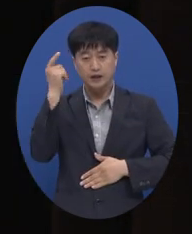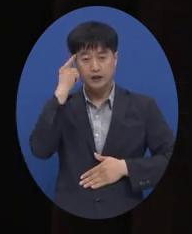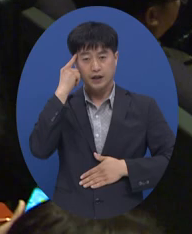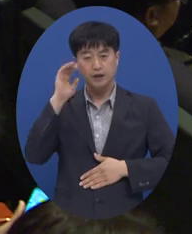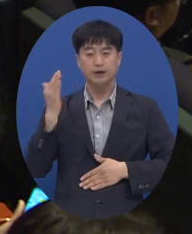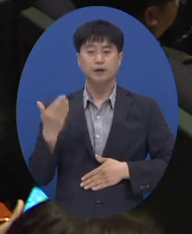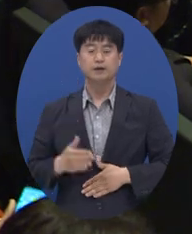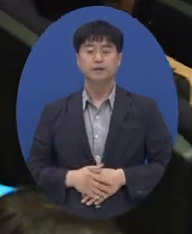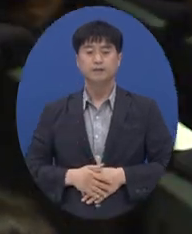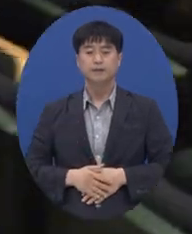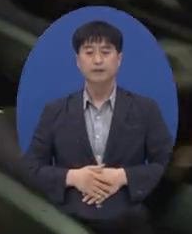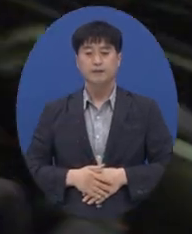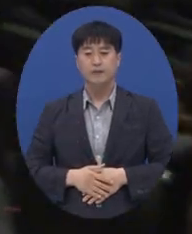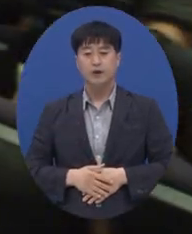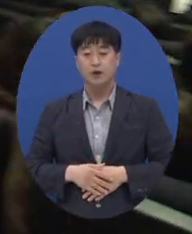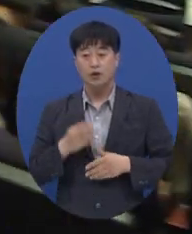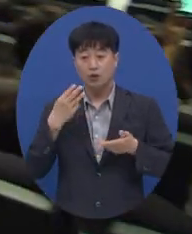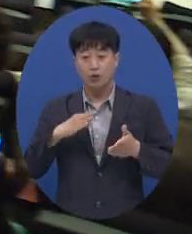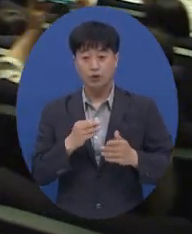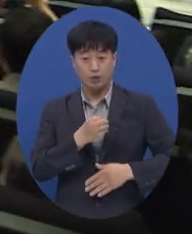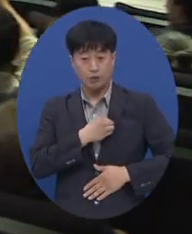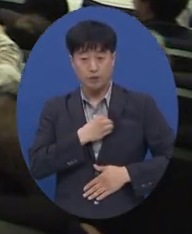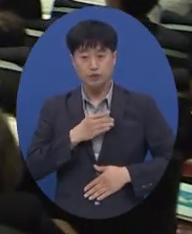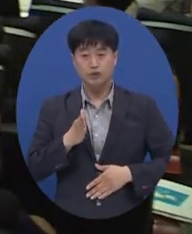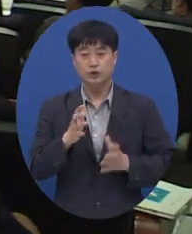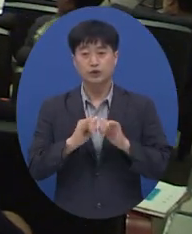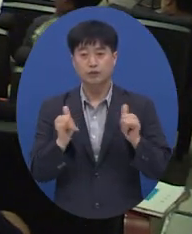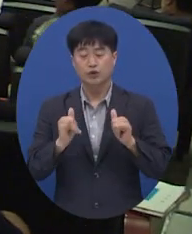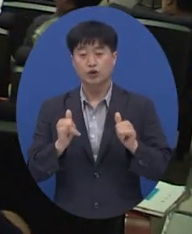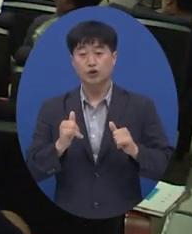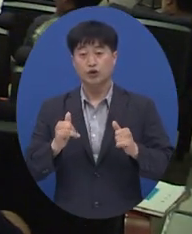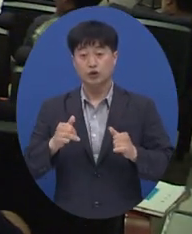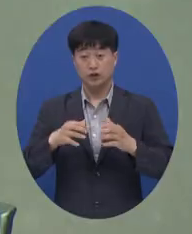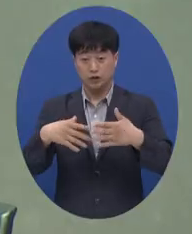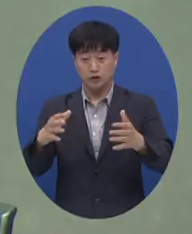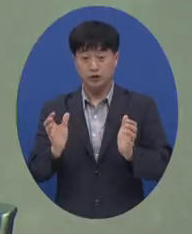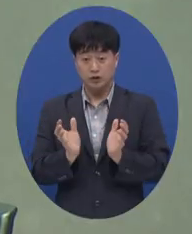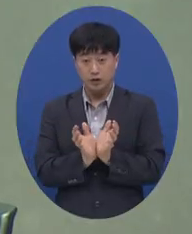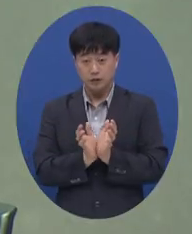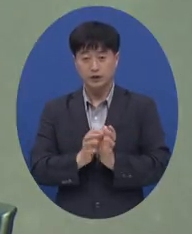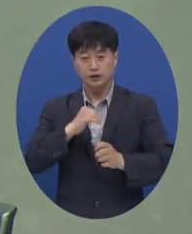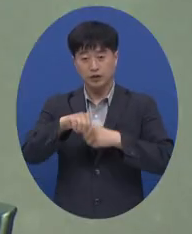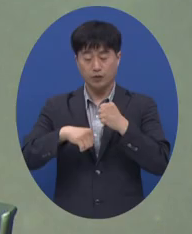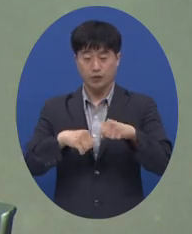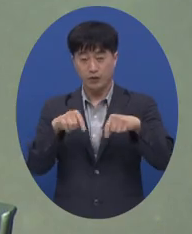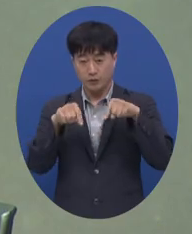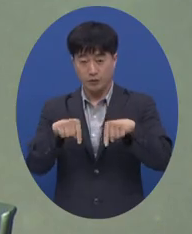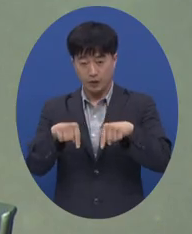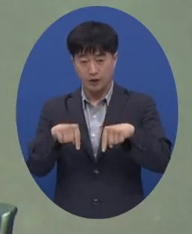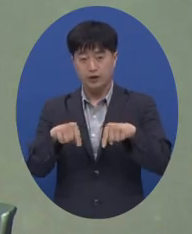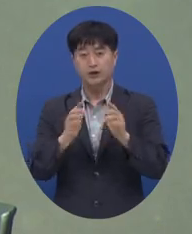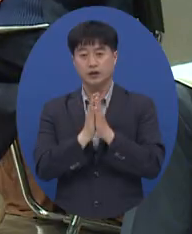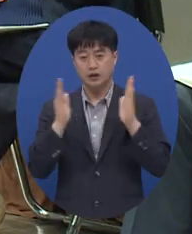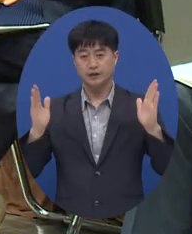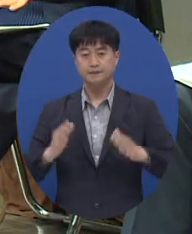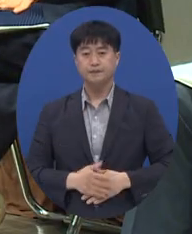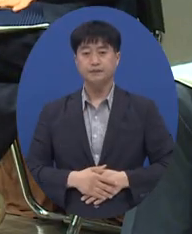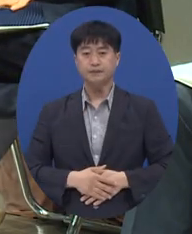생각이 되고요. 이어 경기도 의원과 전문가, 연천 군민 등이 자유롭게 의견을 나누는 종합 토론도